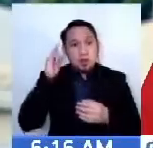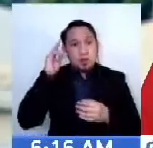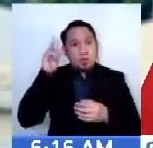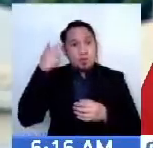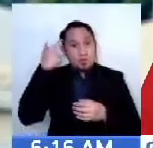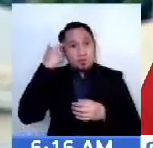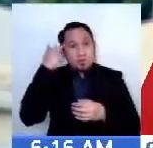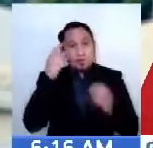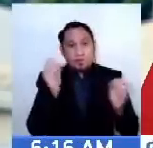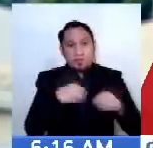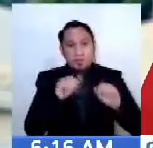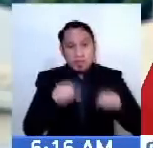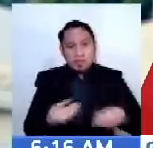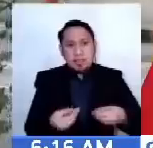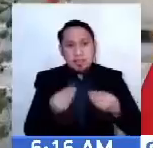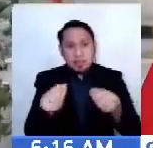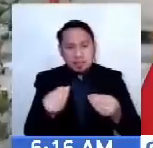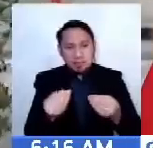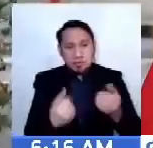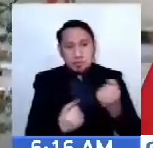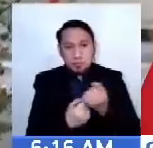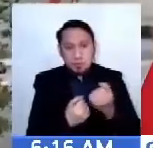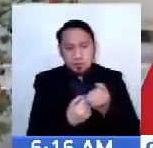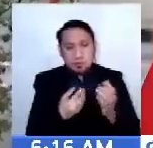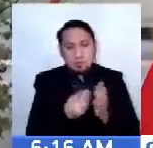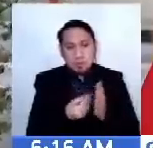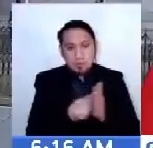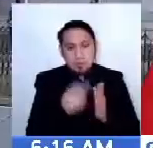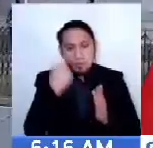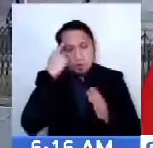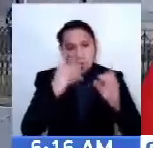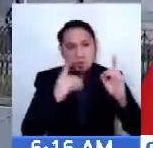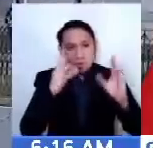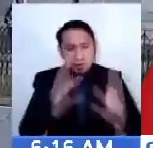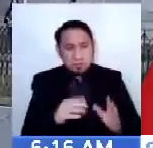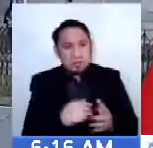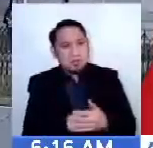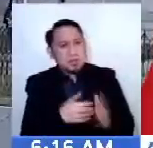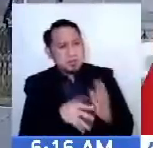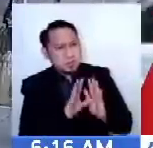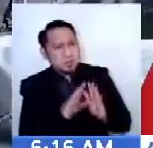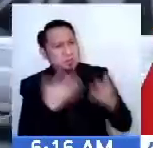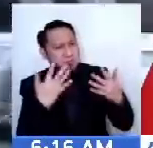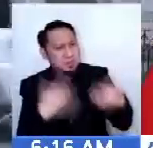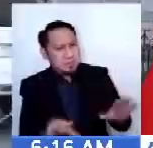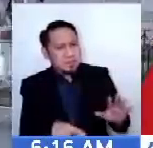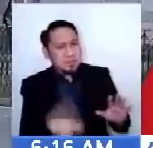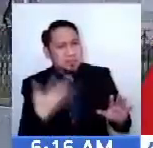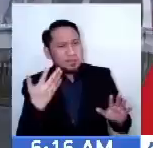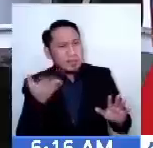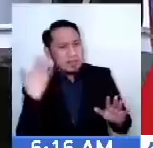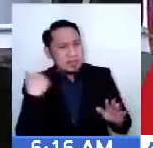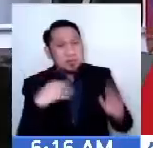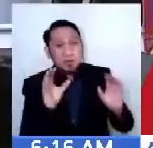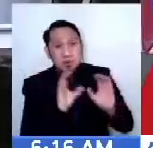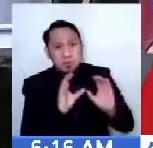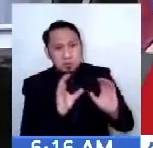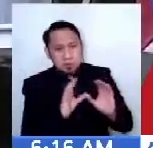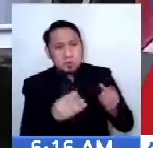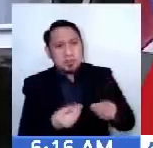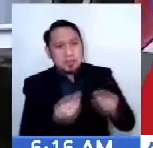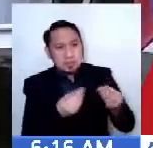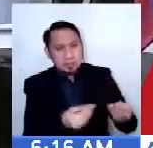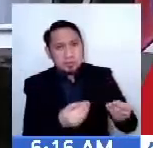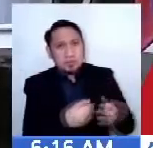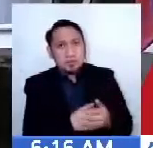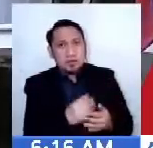nga po, Iga, nakakalungkot. Alam niyo po, matagal na po namin niya in-announce. Matagal na rin po kami nag-issue ng certification na mayroong resolution. At the